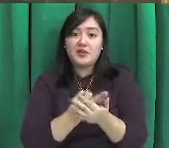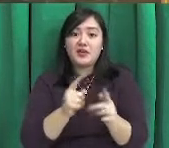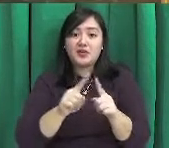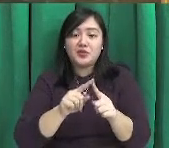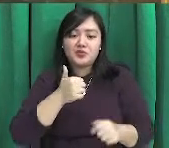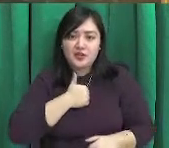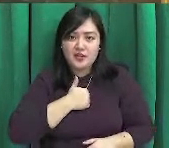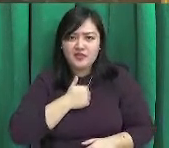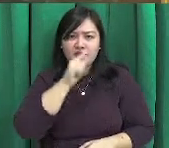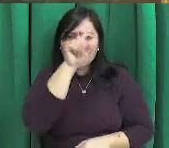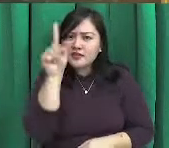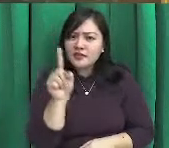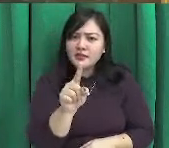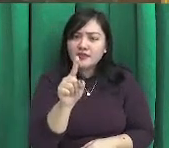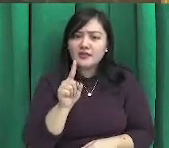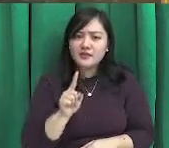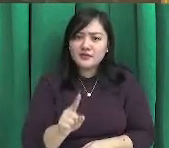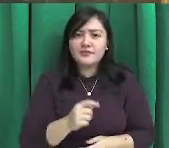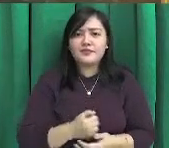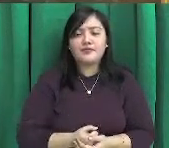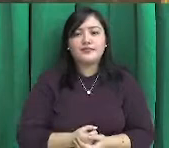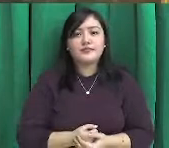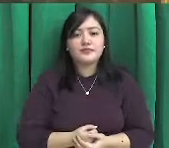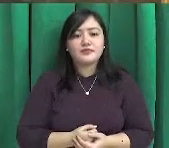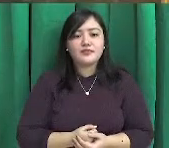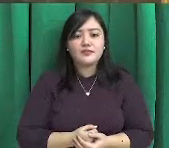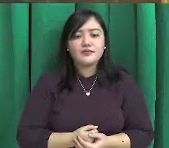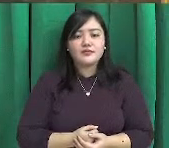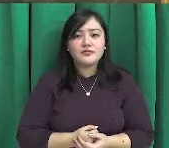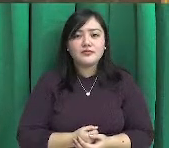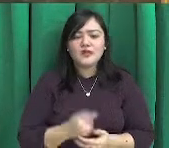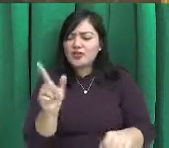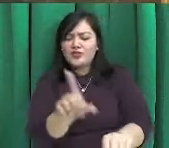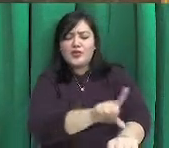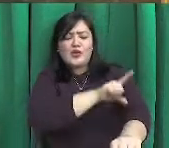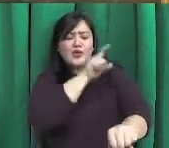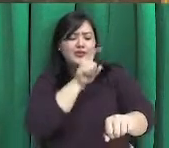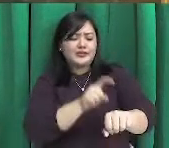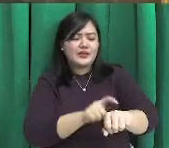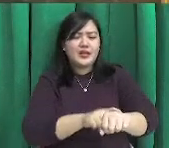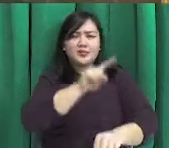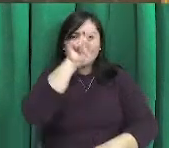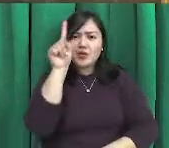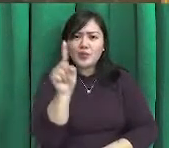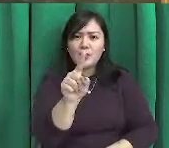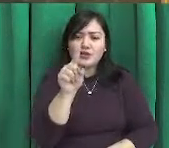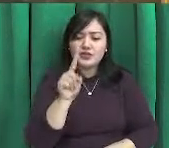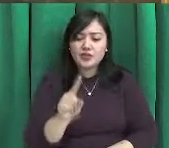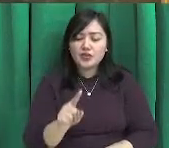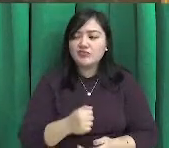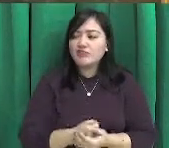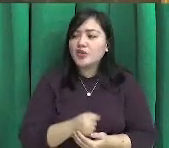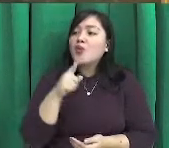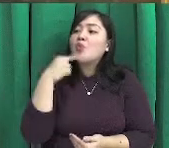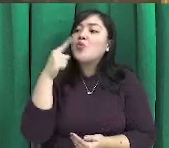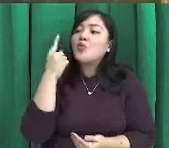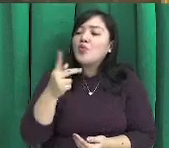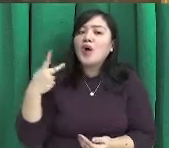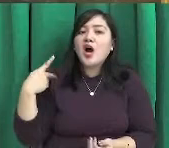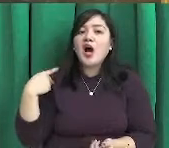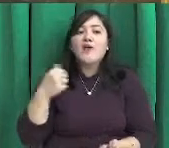Okay? Now, ang laging katanungan, napakatagal ng katanungan, sino ngayon ang may karapatan? Ay di